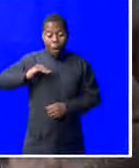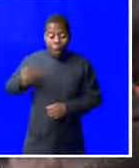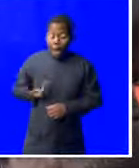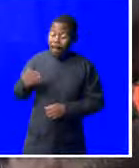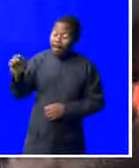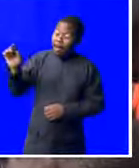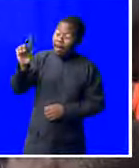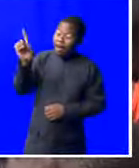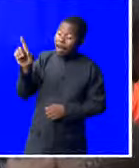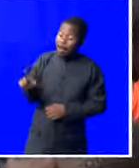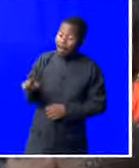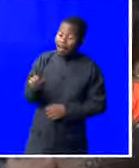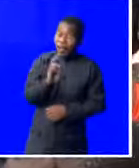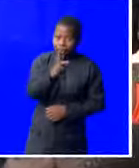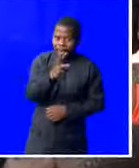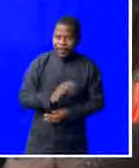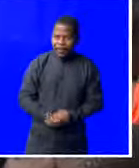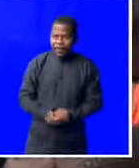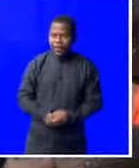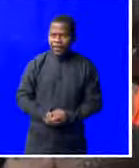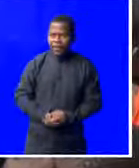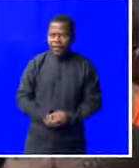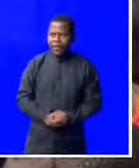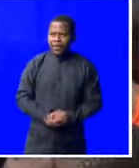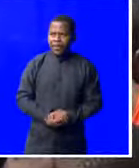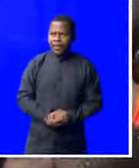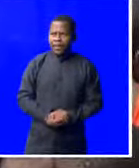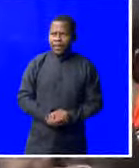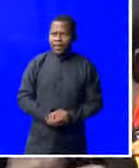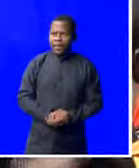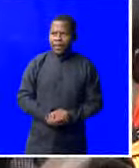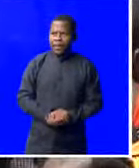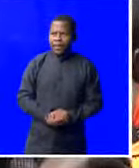tawuthatha nje kabili mlangeni aphendule sho sekusele babili-ke bonkosi la